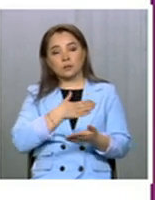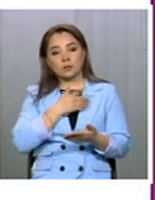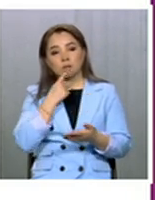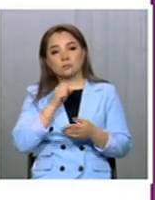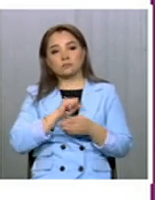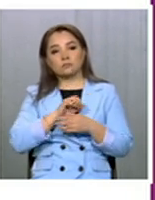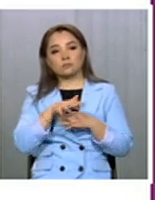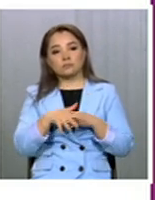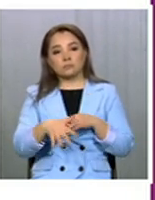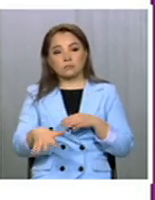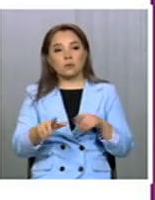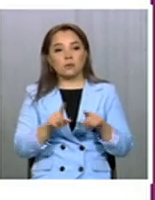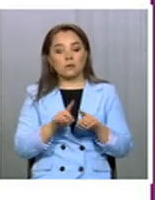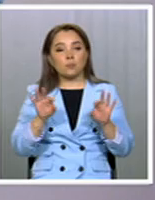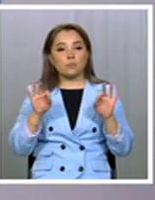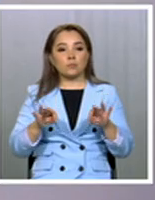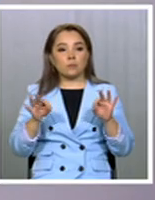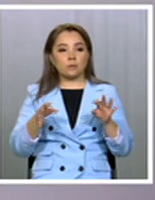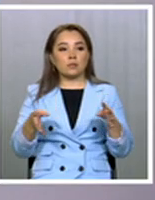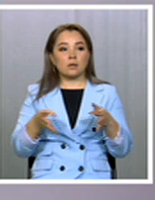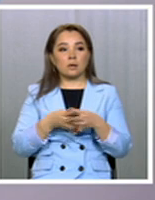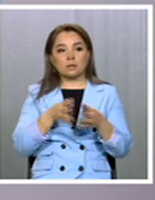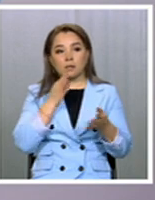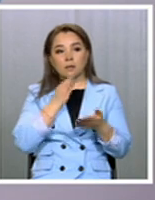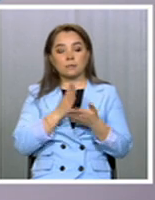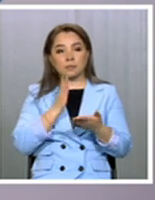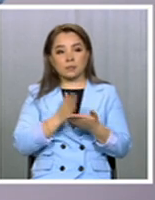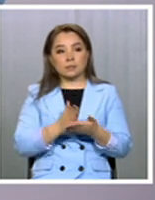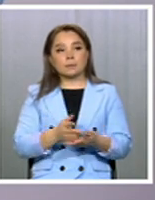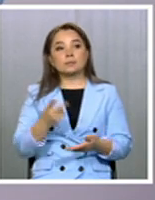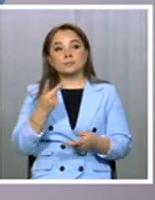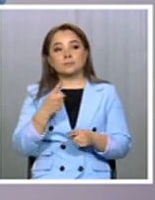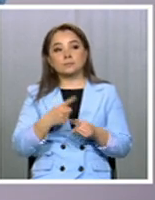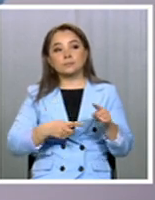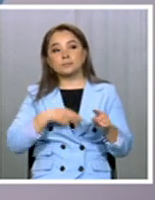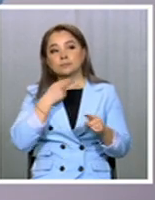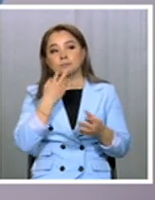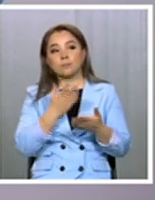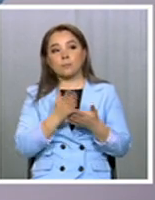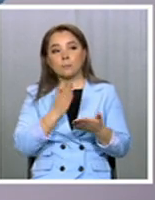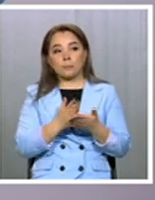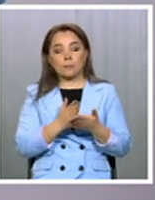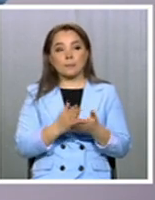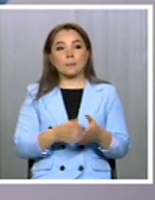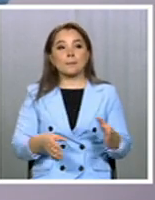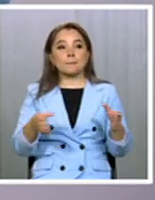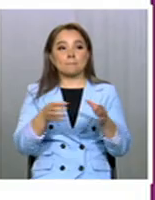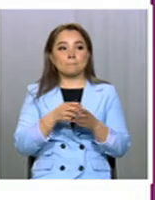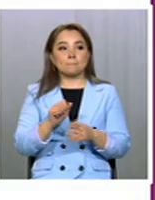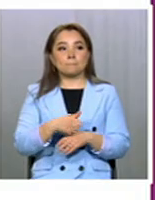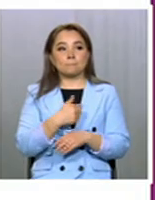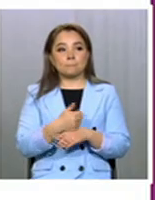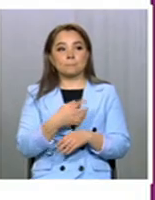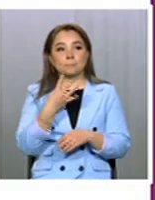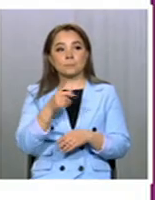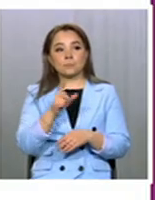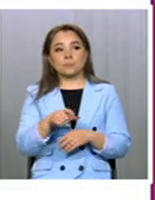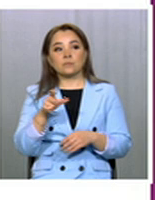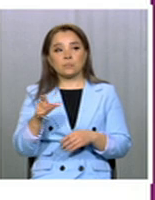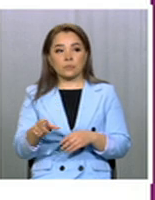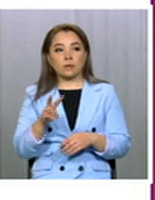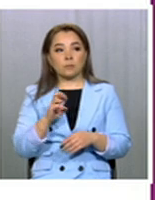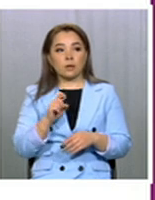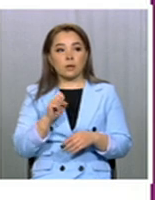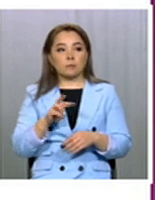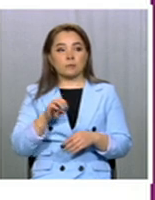қанға боялыпты баралап. Екінші үзіндіге назар аударайық. Топ бастадық төрт адам,